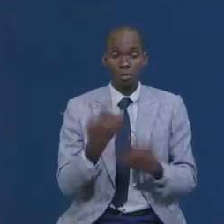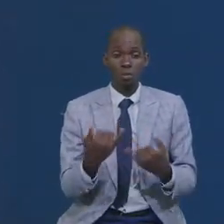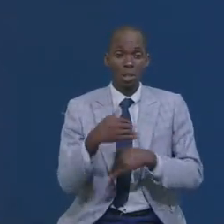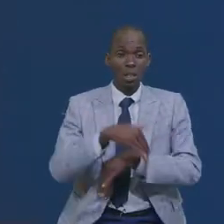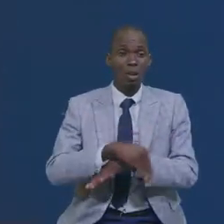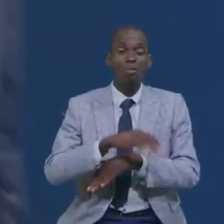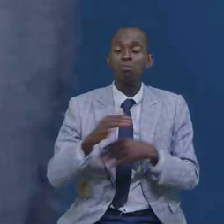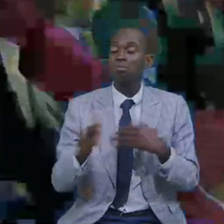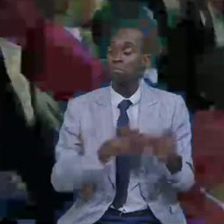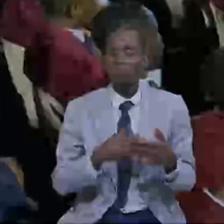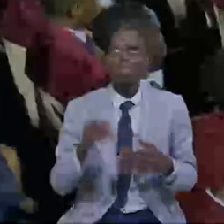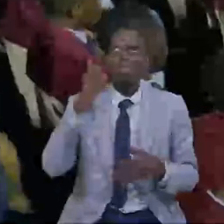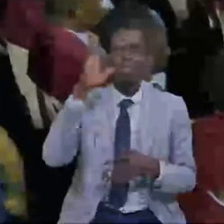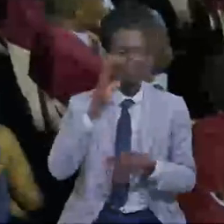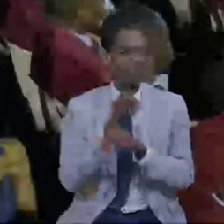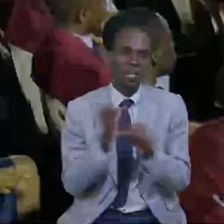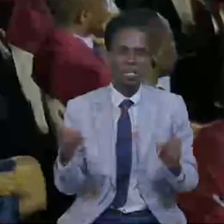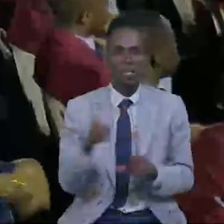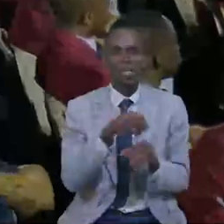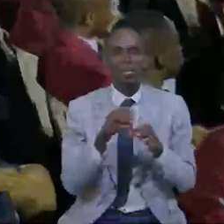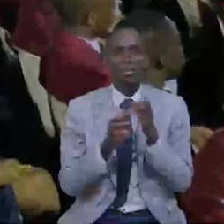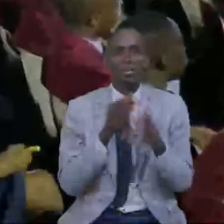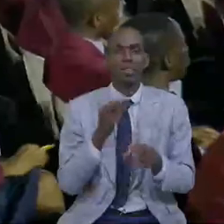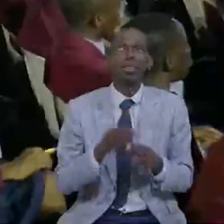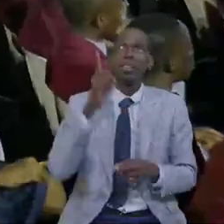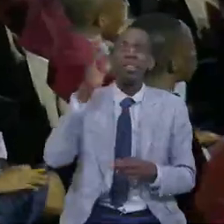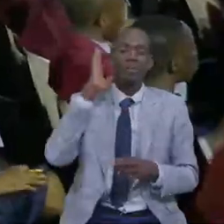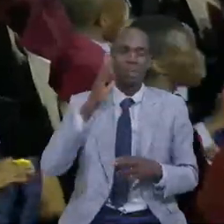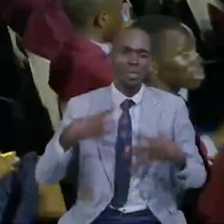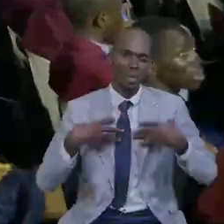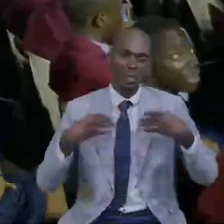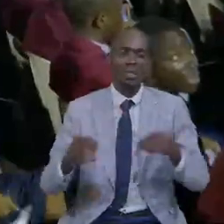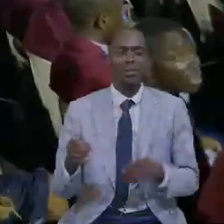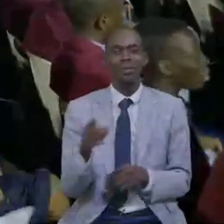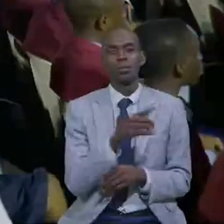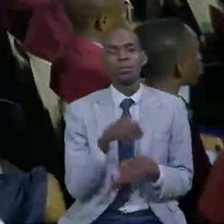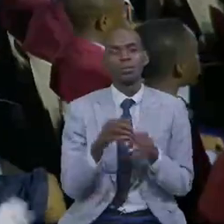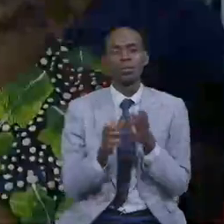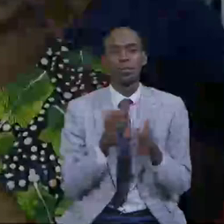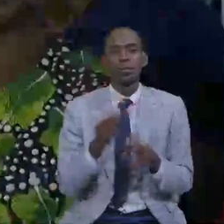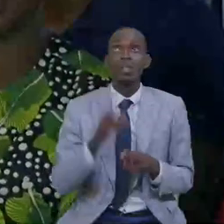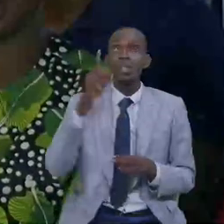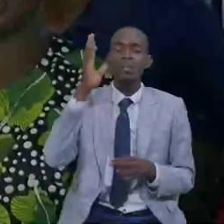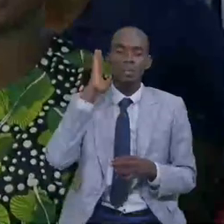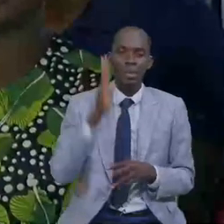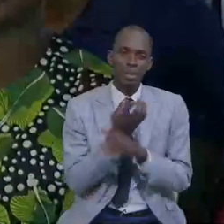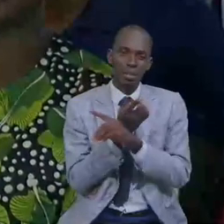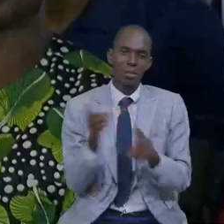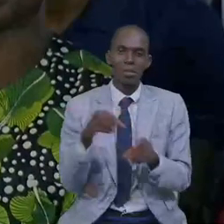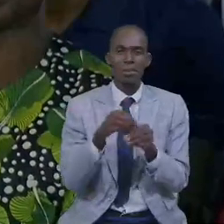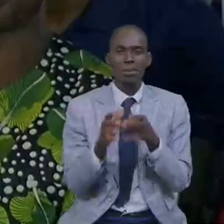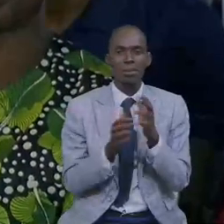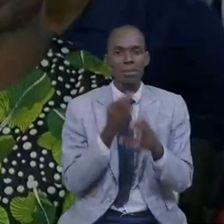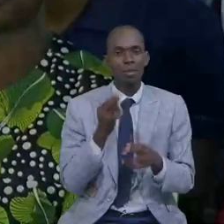ce soir tout de même il va te sauver il va te guérir il va te